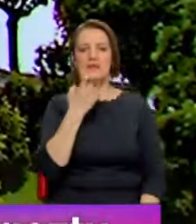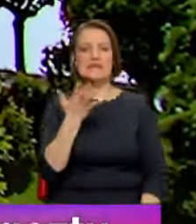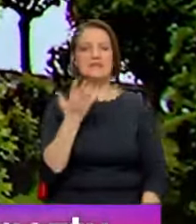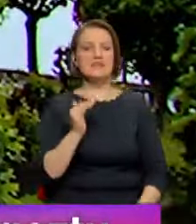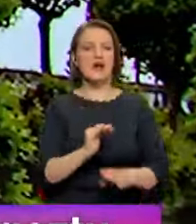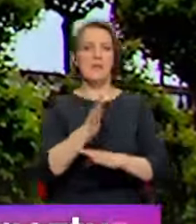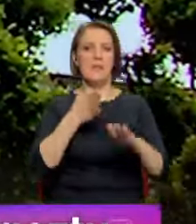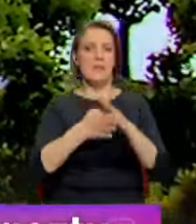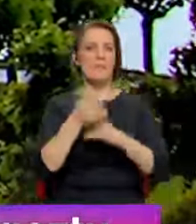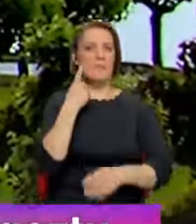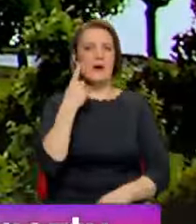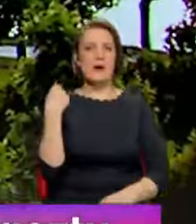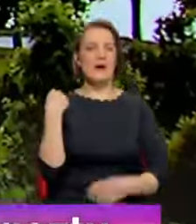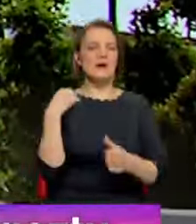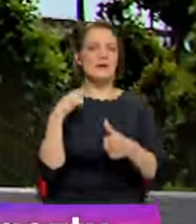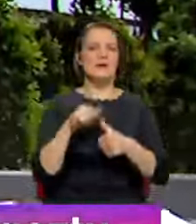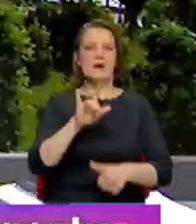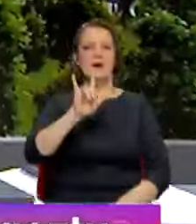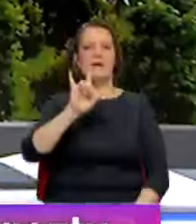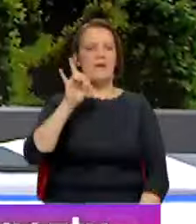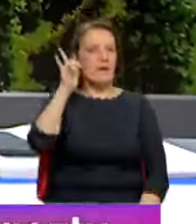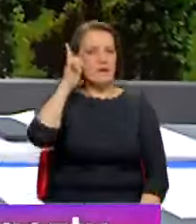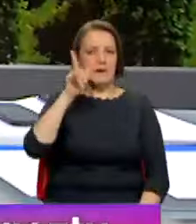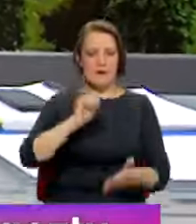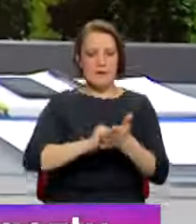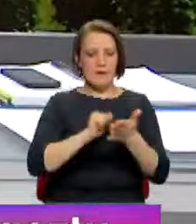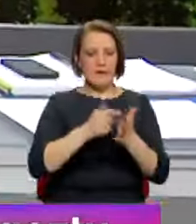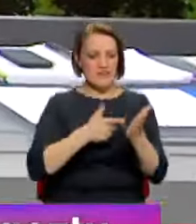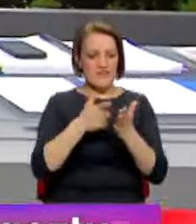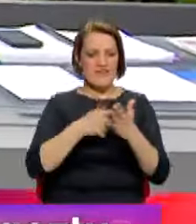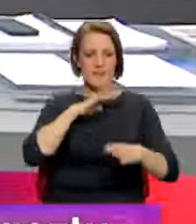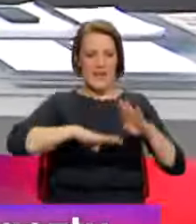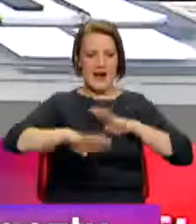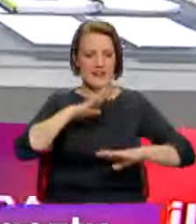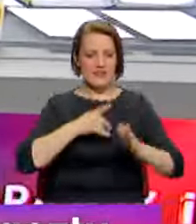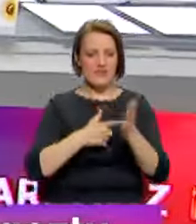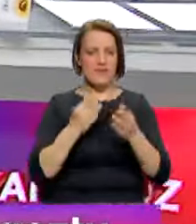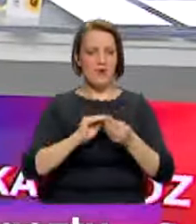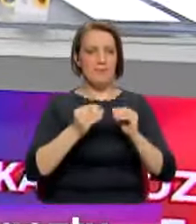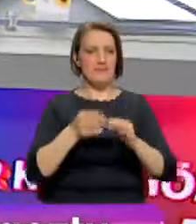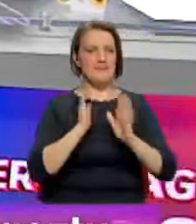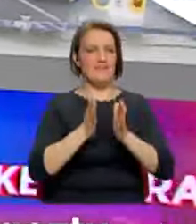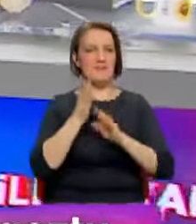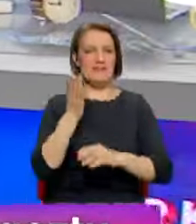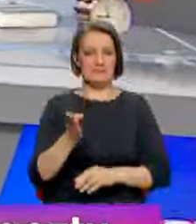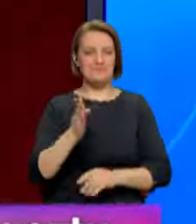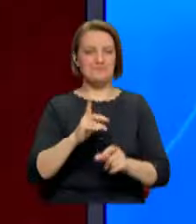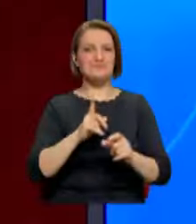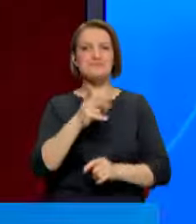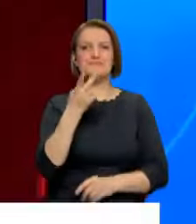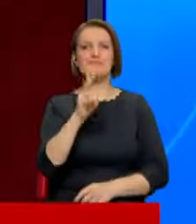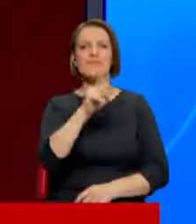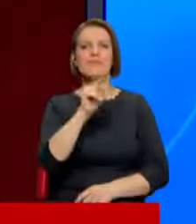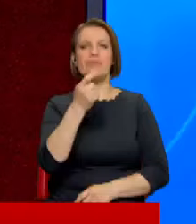girdi bakın yine Edirne gazetesi Hudut gazetesi bakalım çiftçinin derdi çiftçinin sorunuyla devam edelim çeltik'te destek